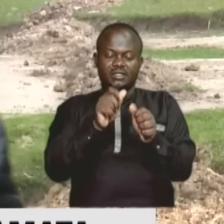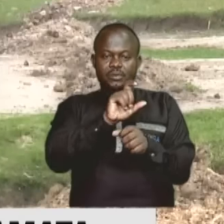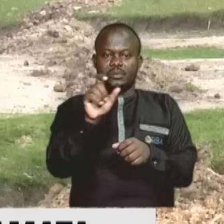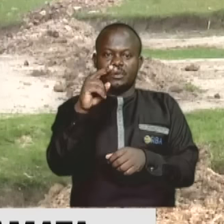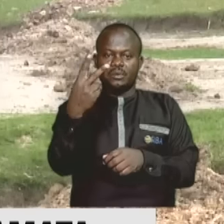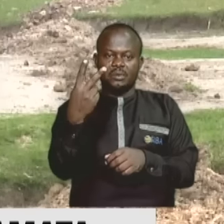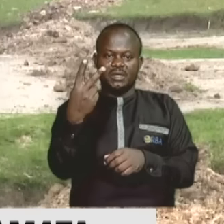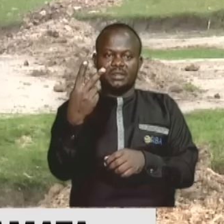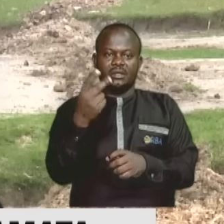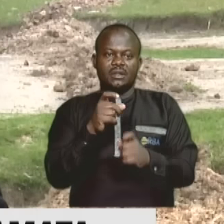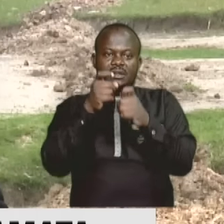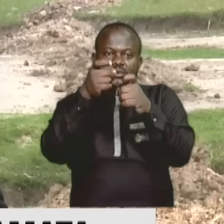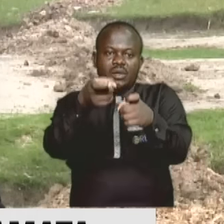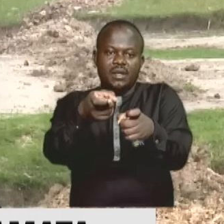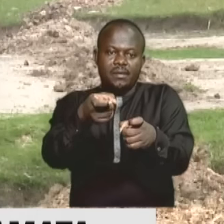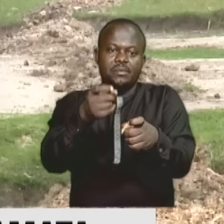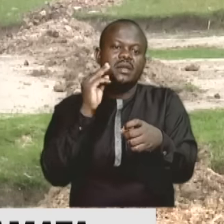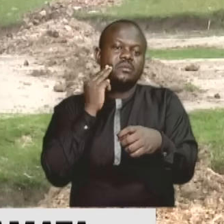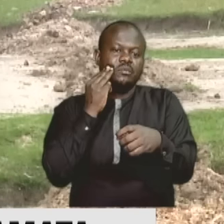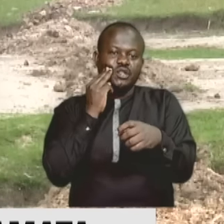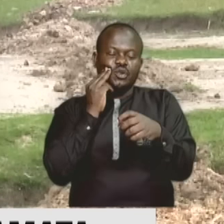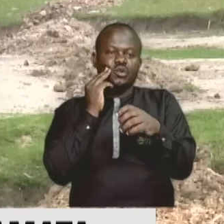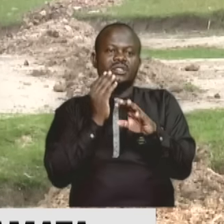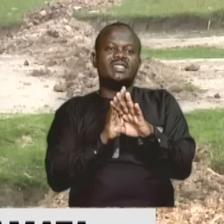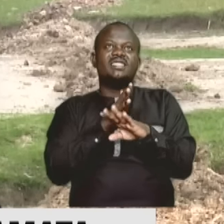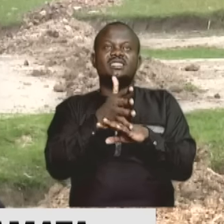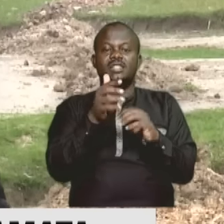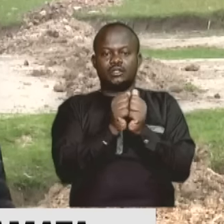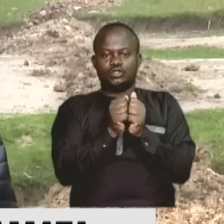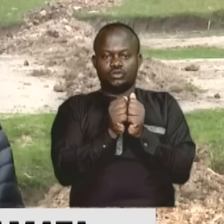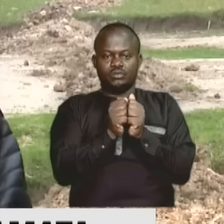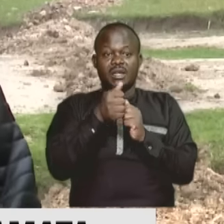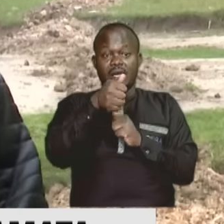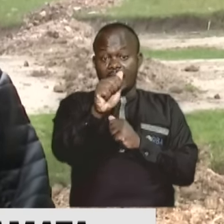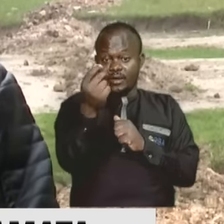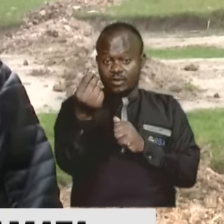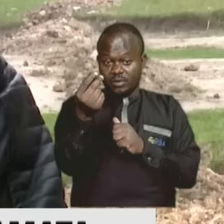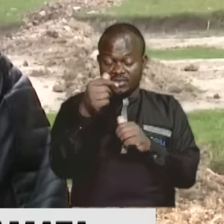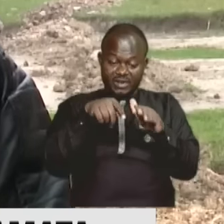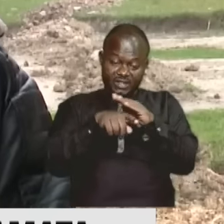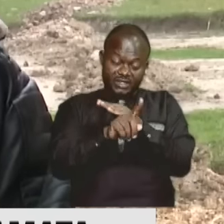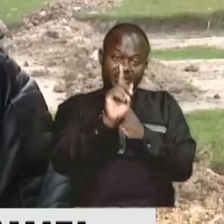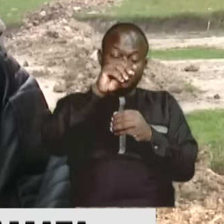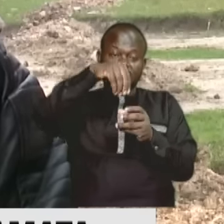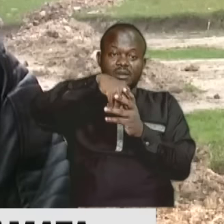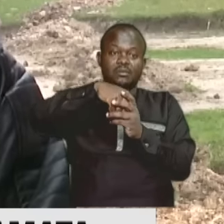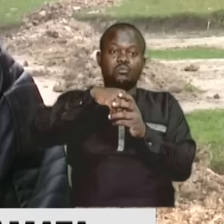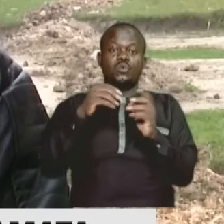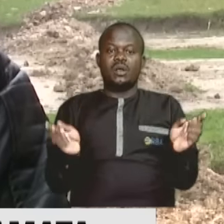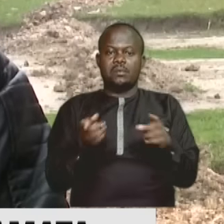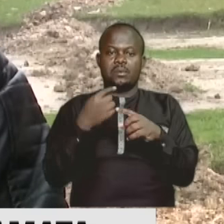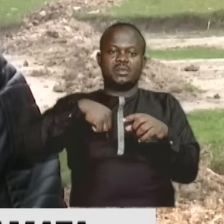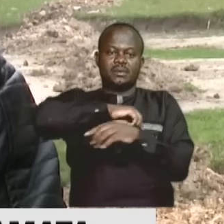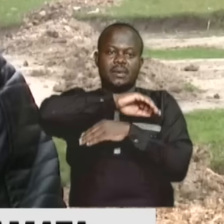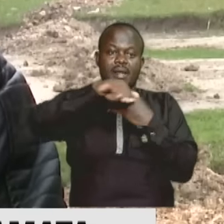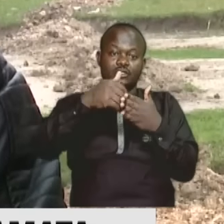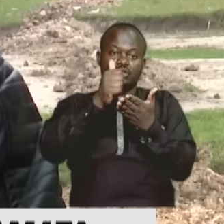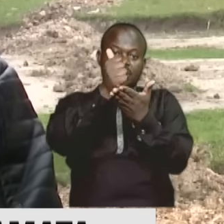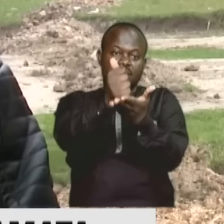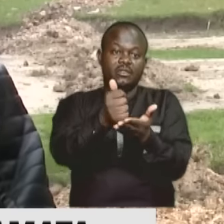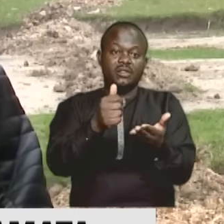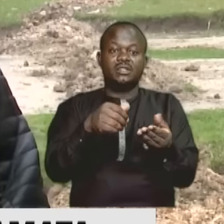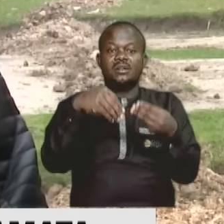duhemba miliyoni ziri hejuru y'10. Ayo ni amafaranga yinjira mu mwaboborozi bacu akabafasha mu